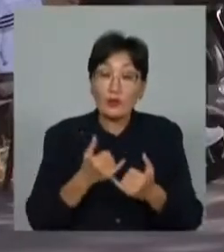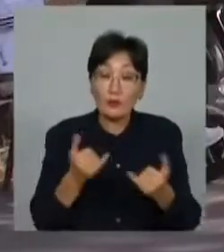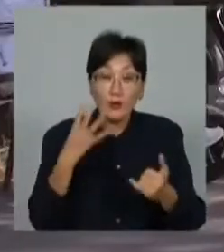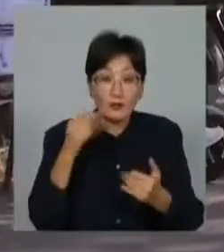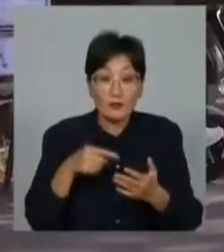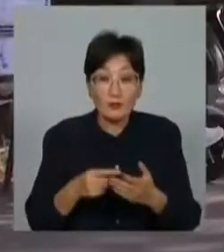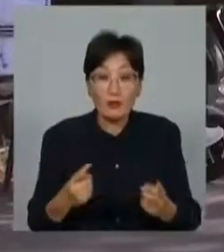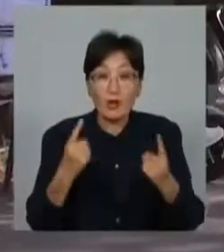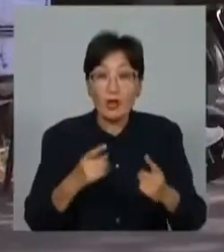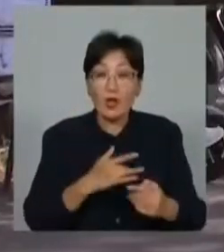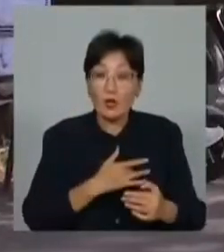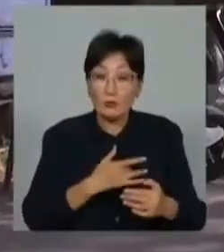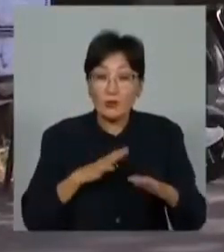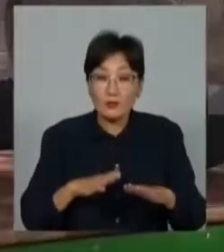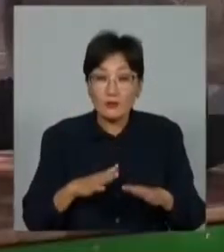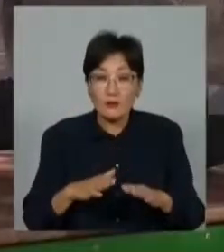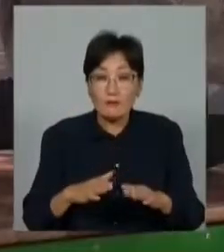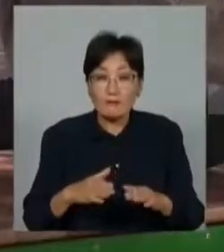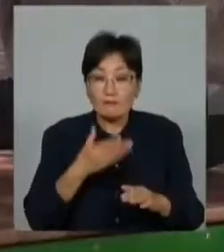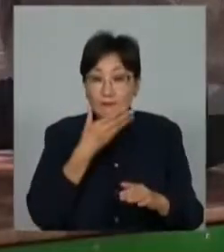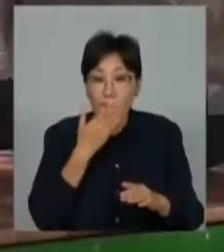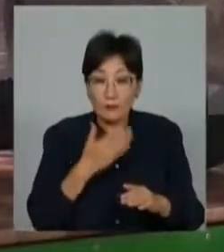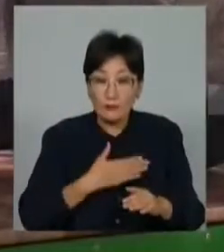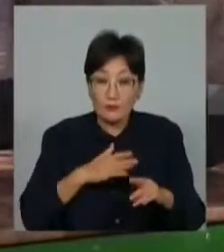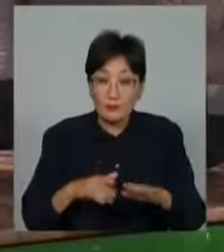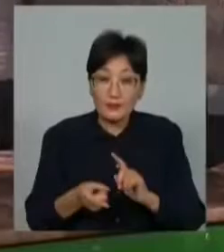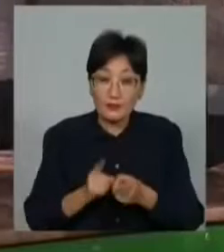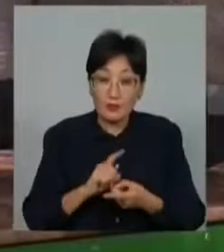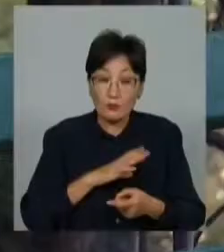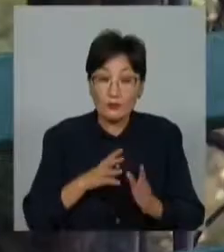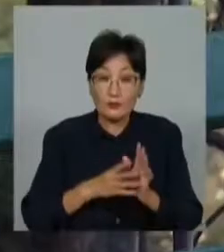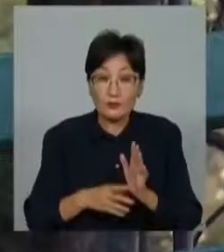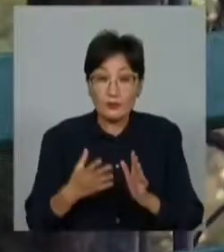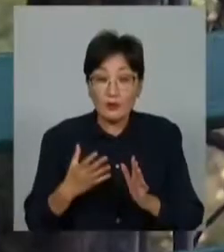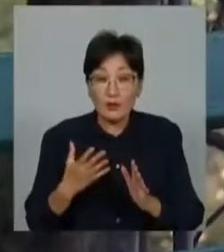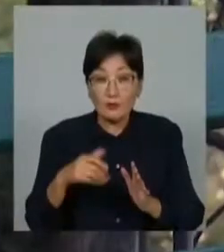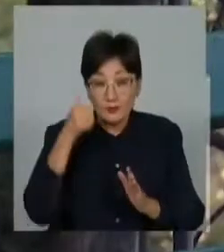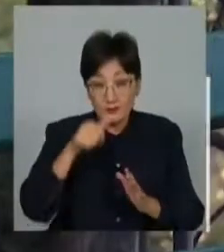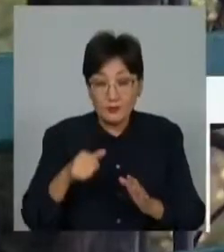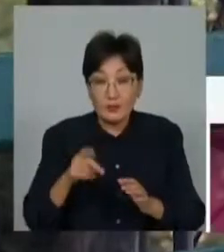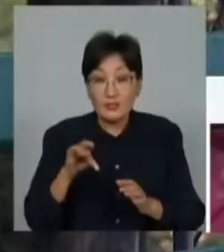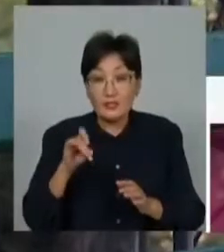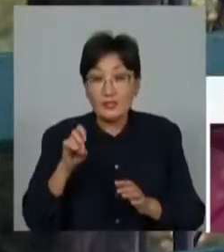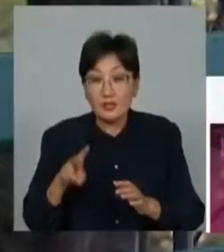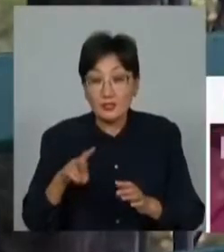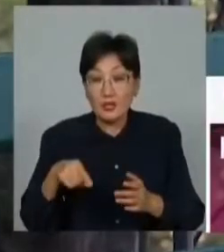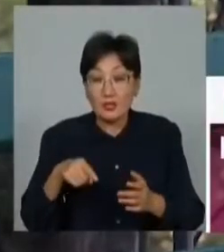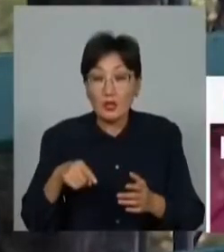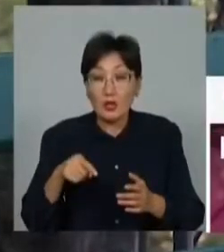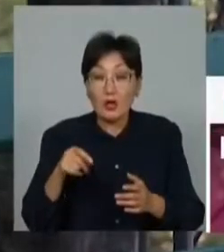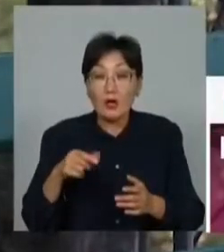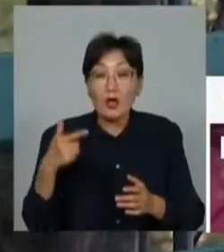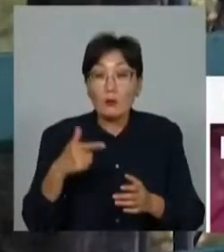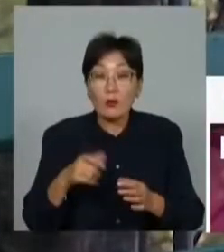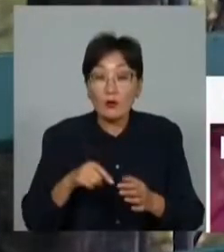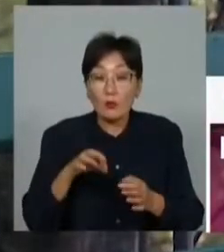Алматы алып жүректің бір бұрышындағы ыстық мекенге айналғалы қашан. 95 жыл Ираннан көшіп келдім, Маңғыстауда тұрам. Бүгін мына